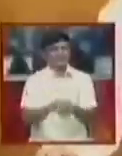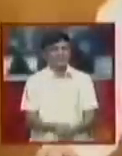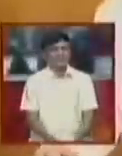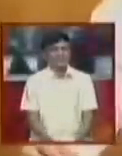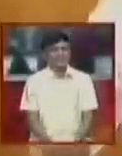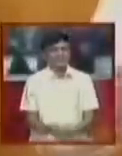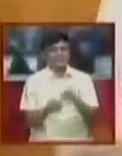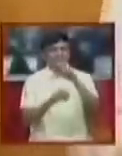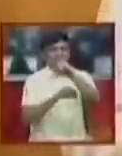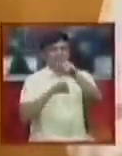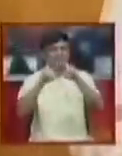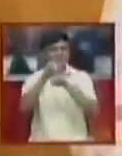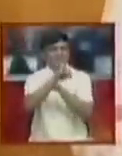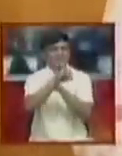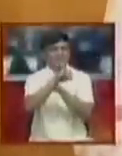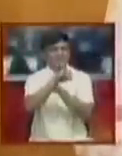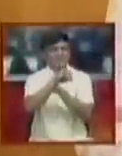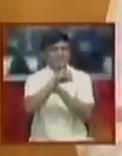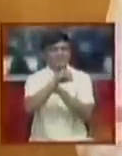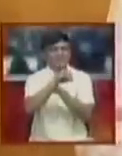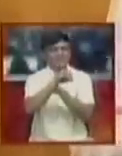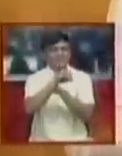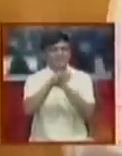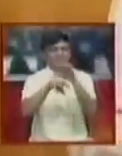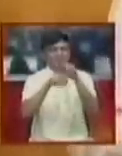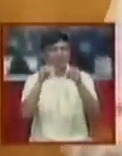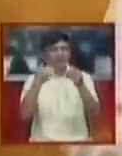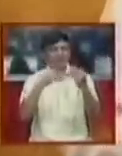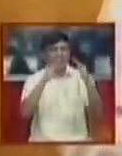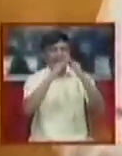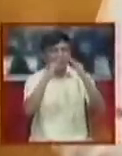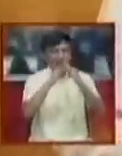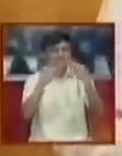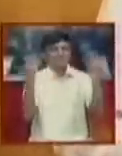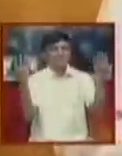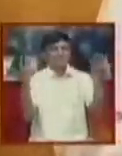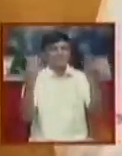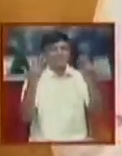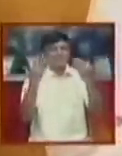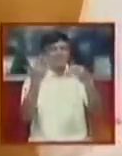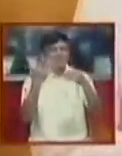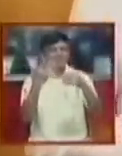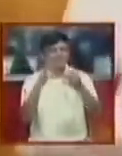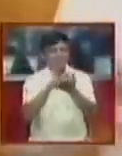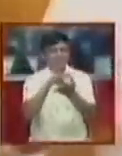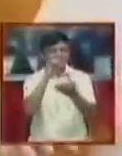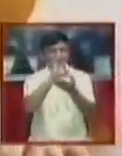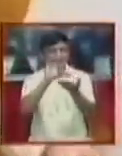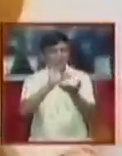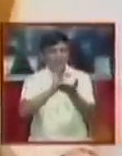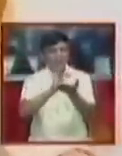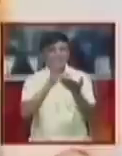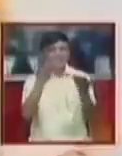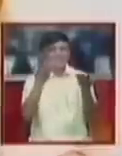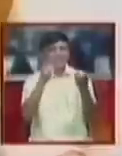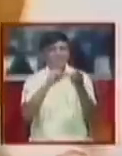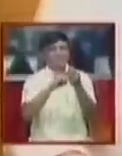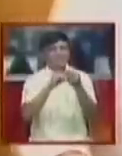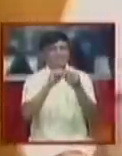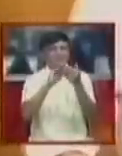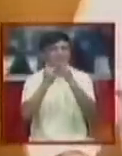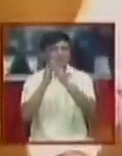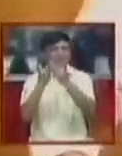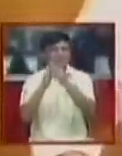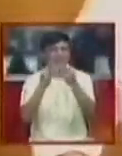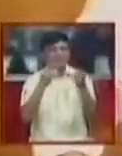Ang pumalit po at pinapalit niya, pabahay, tulay at learning center para sa mga badyaw sa Basilan, mga community-based